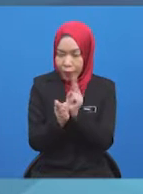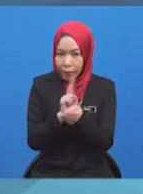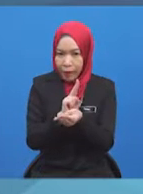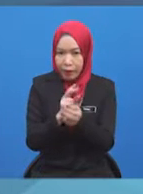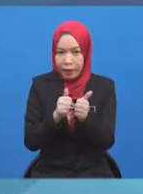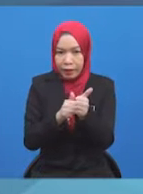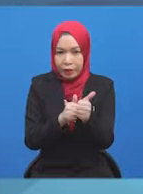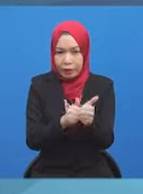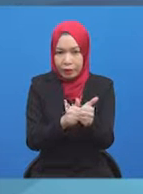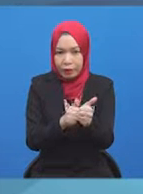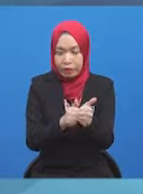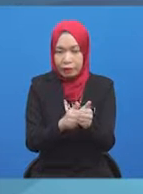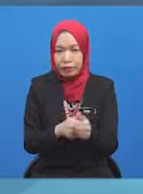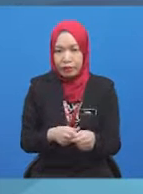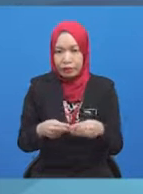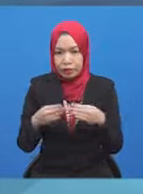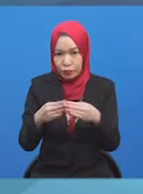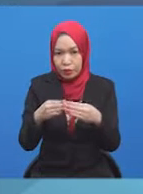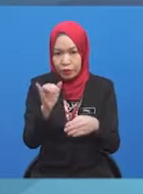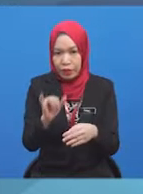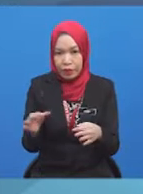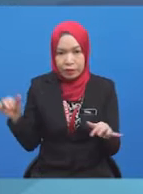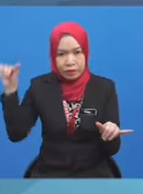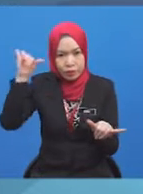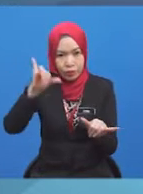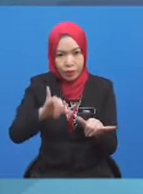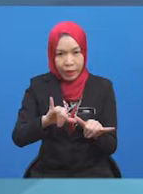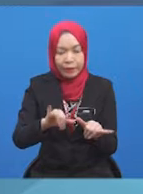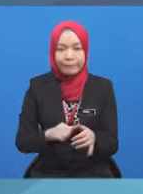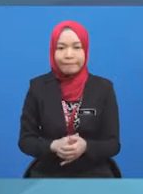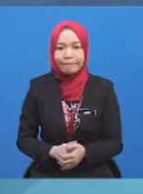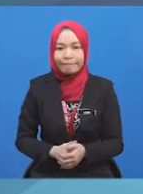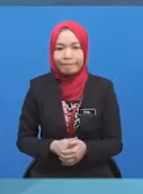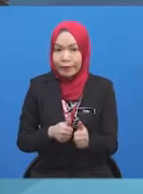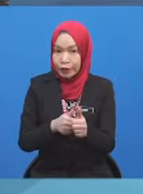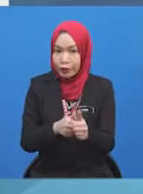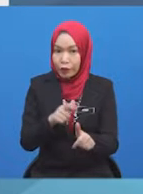Ulangi langkah yang sama pada tangkai apple 1 dan daun apple 1.